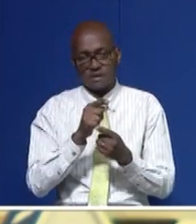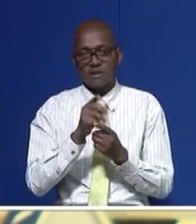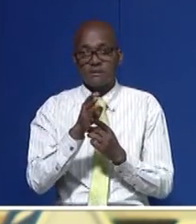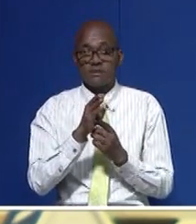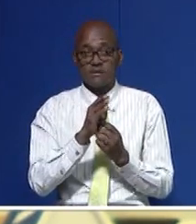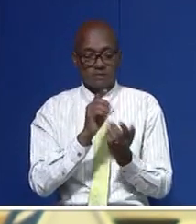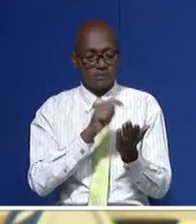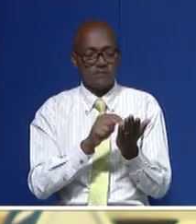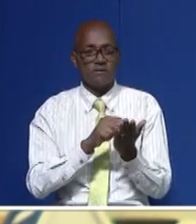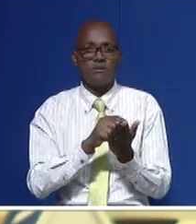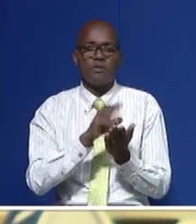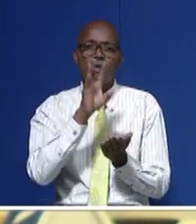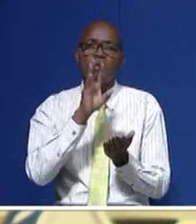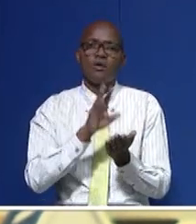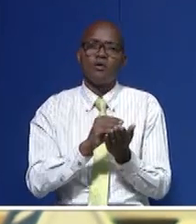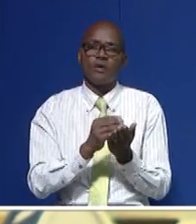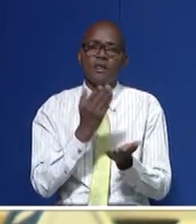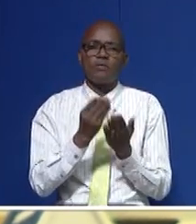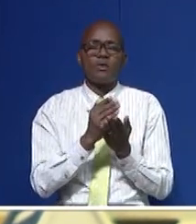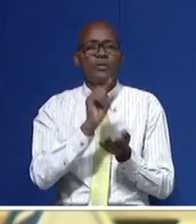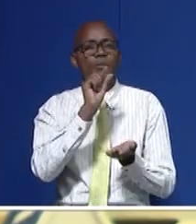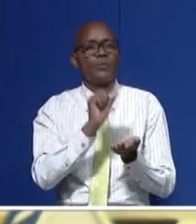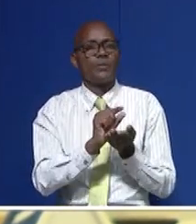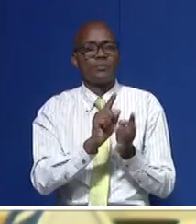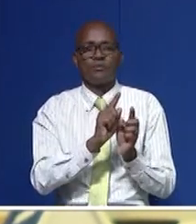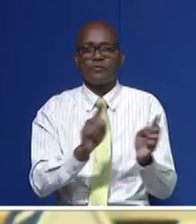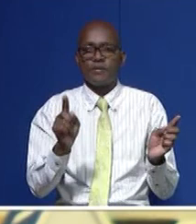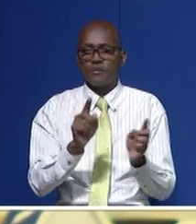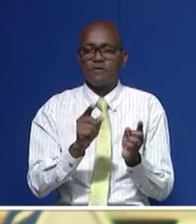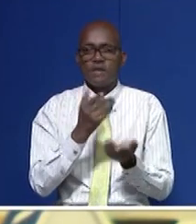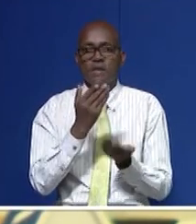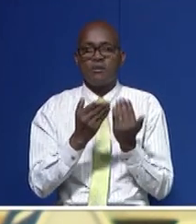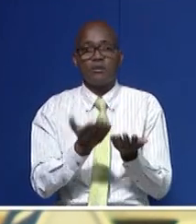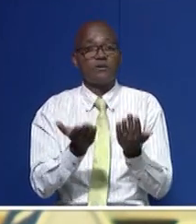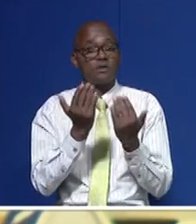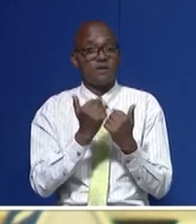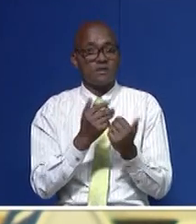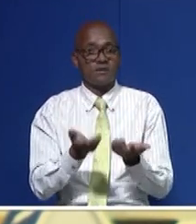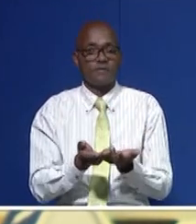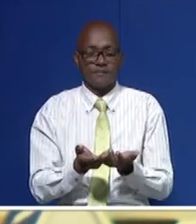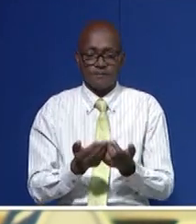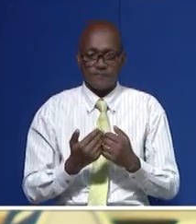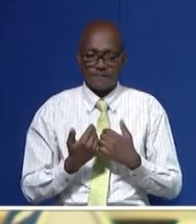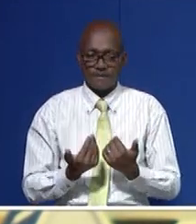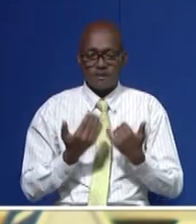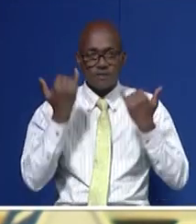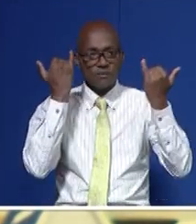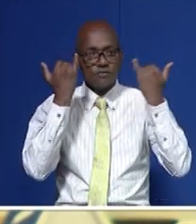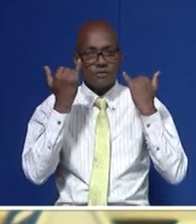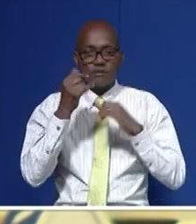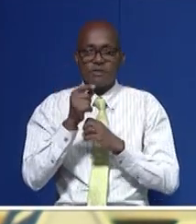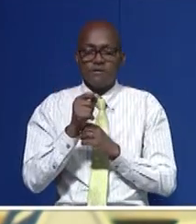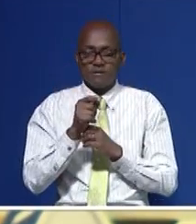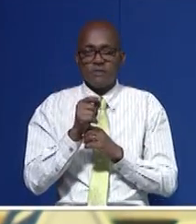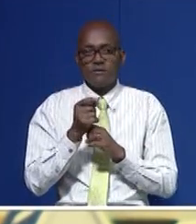mashine kuweza kurekodi kiwango kidogo kuliko kile ambacho kinatakiwa kurekodiwa. Sasa ushauri uliotolewa ni pamoja na kuongeza